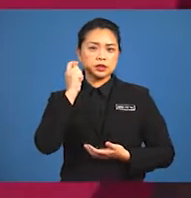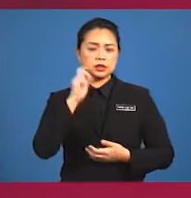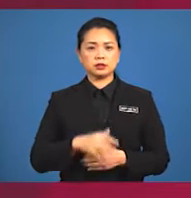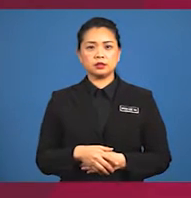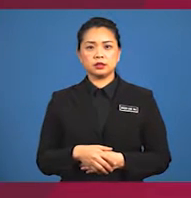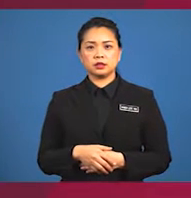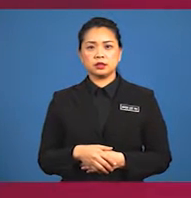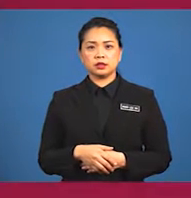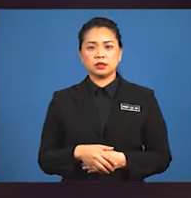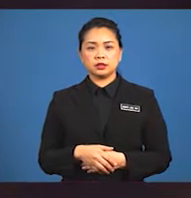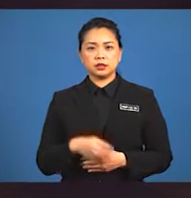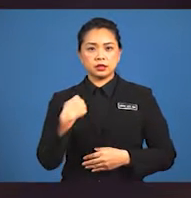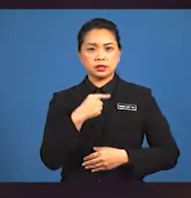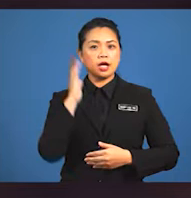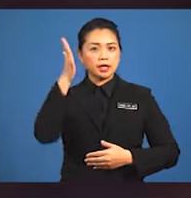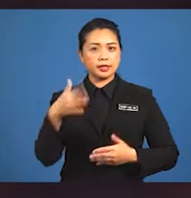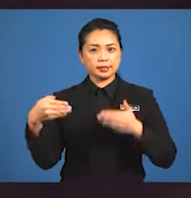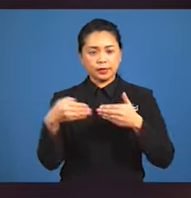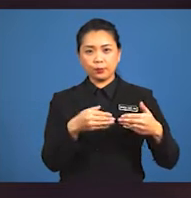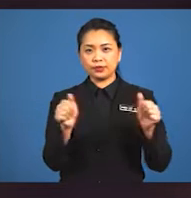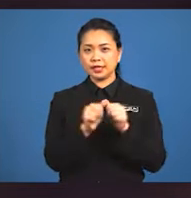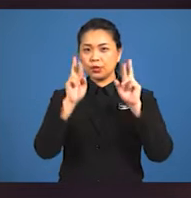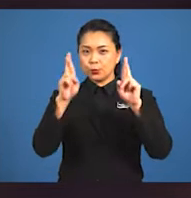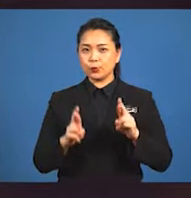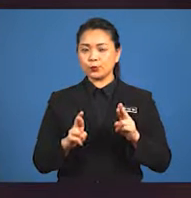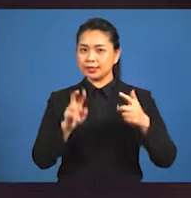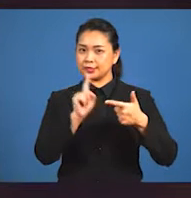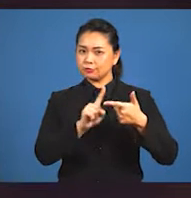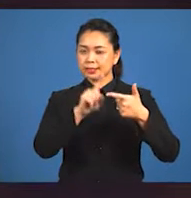tadi. Kita akan sambung dengan rumus yang kedua.